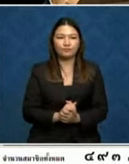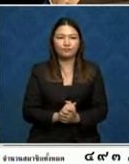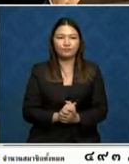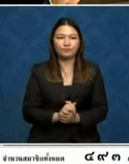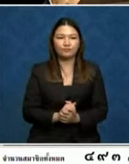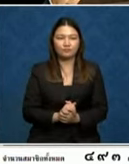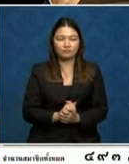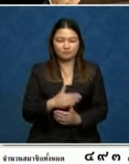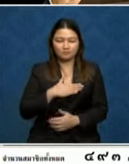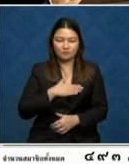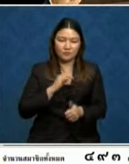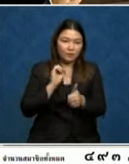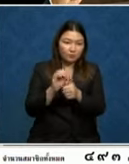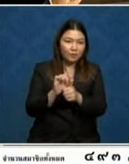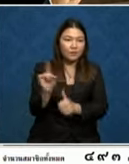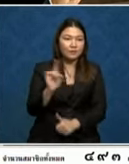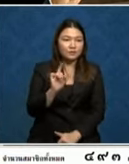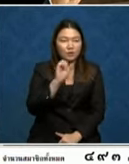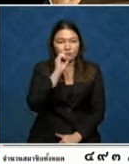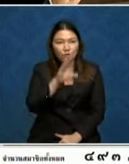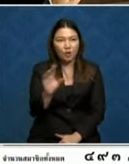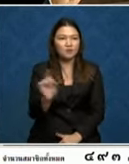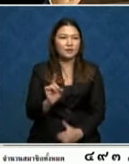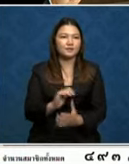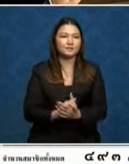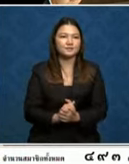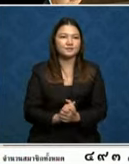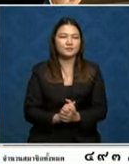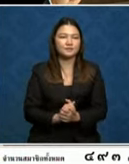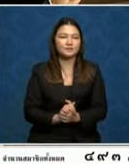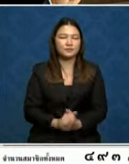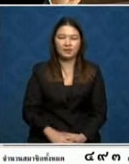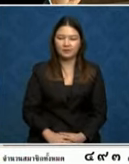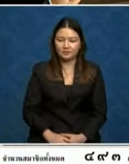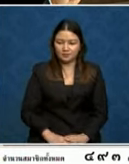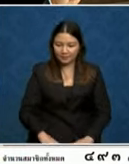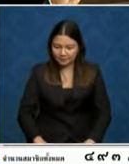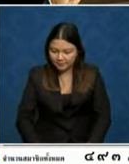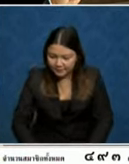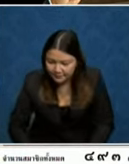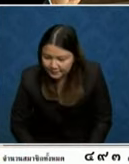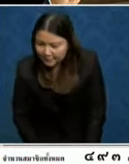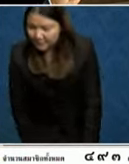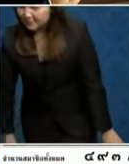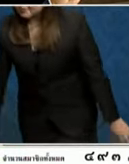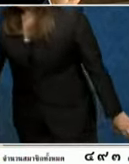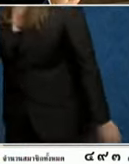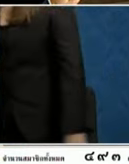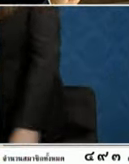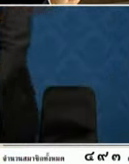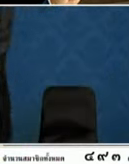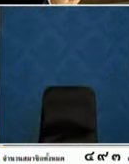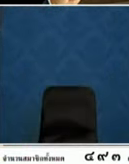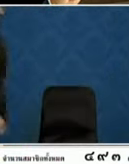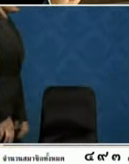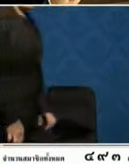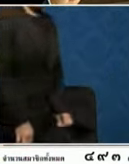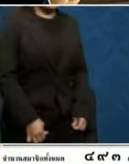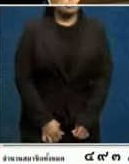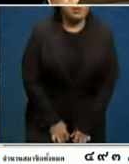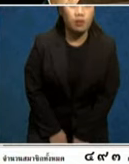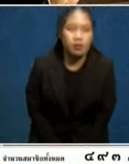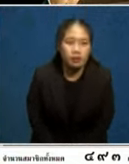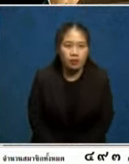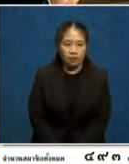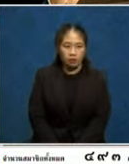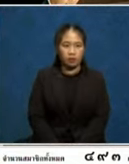ความเห็น ผมที่ ผมจะขอยาดก รเศภาธา ต้องแยกภาพใจกับ ภาพ ลึกที่อย